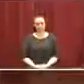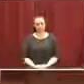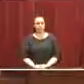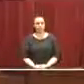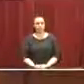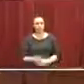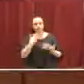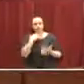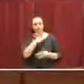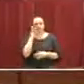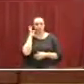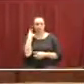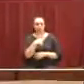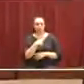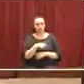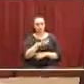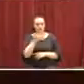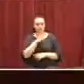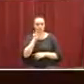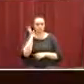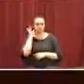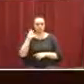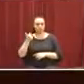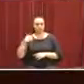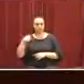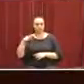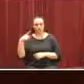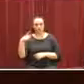Gràcies, senyora presidenta. Senyora Camargo, té la paraula.